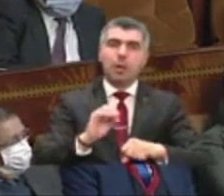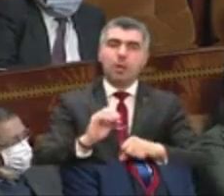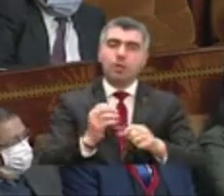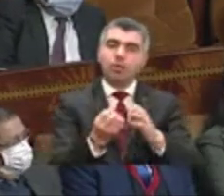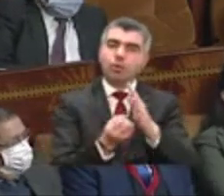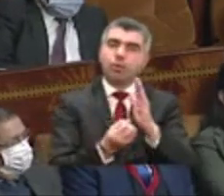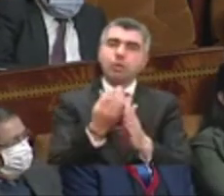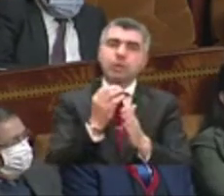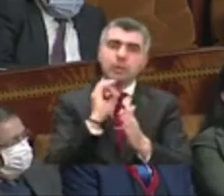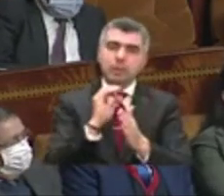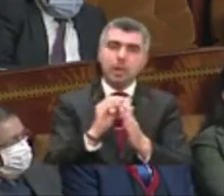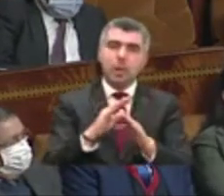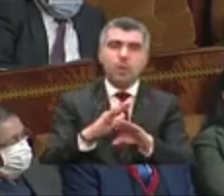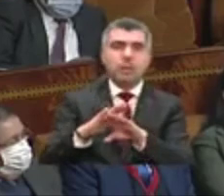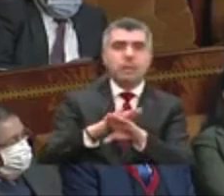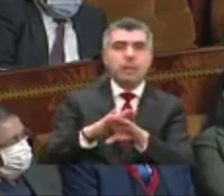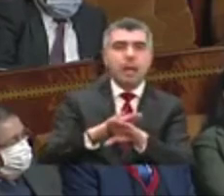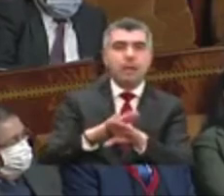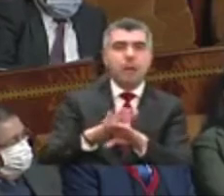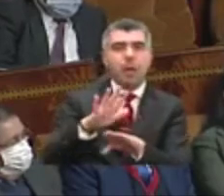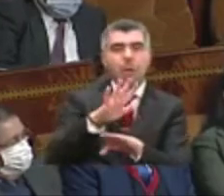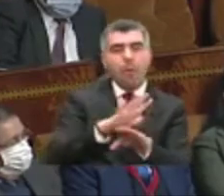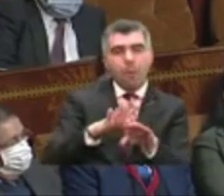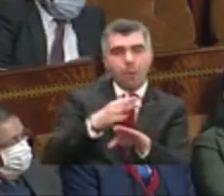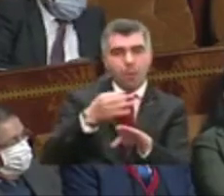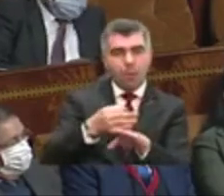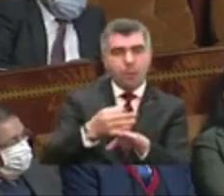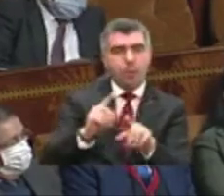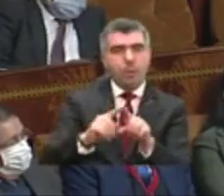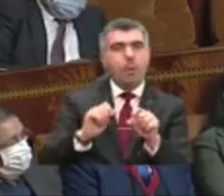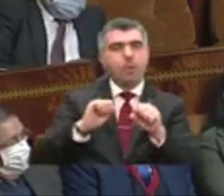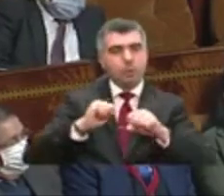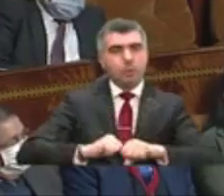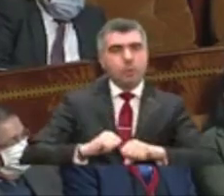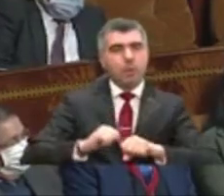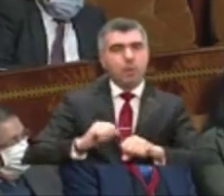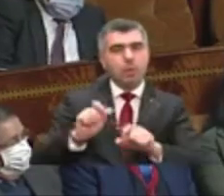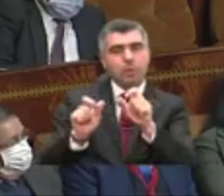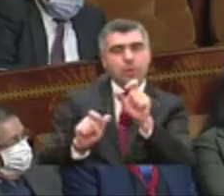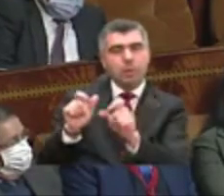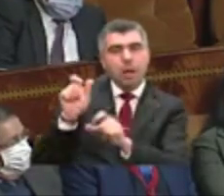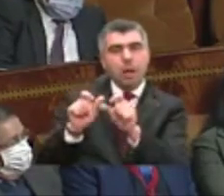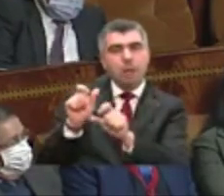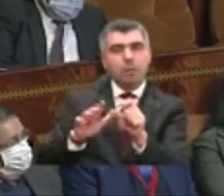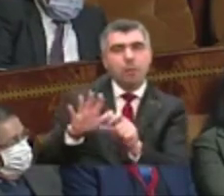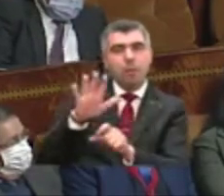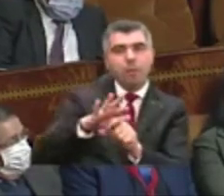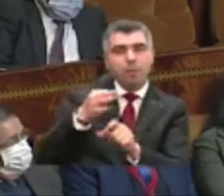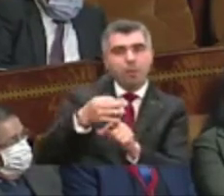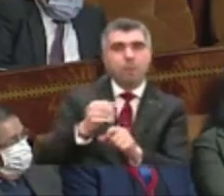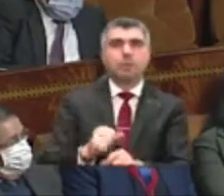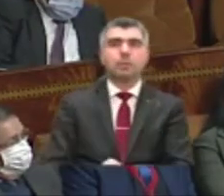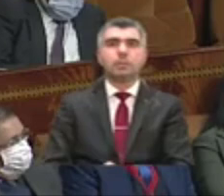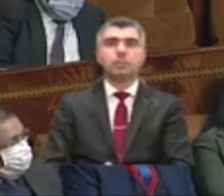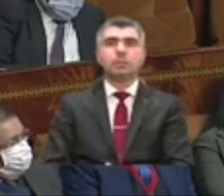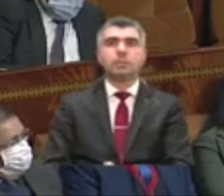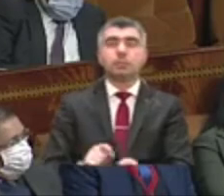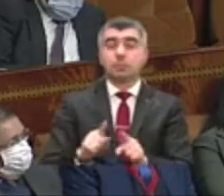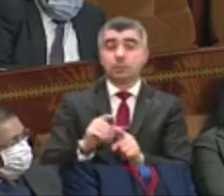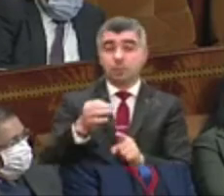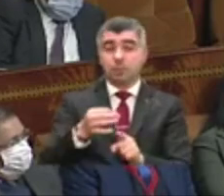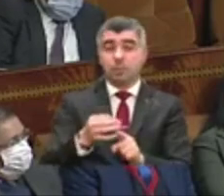دينامية جديدة للسياسة القطاعية حتى تستجيب لتطلعات المواطنين وانتظاراتهم عندما يتعلق